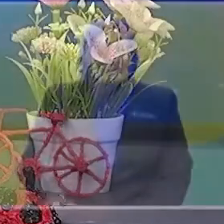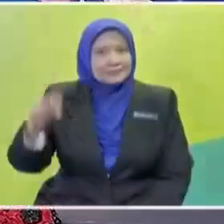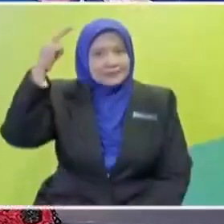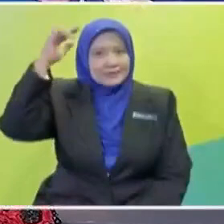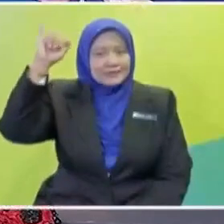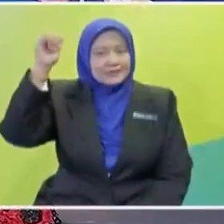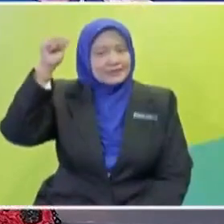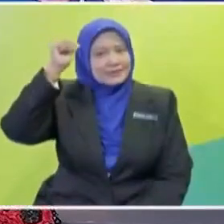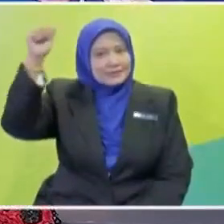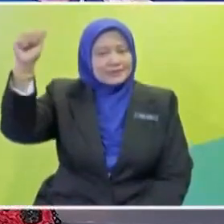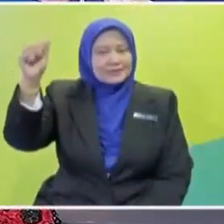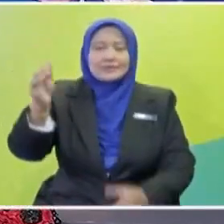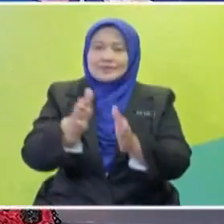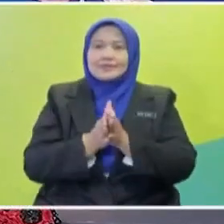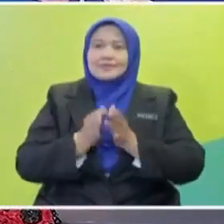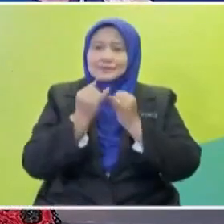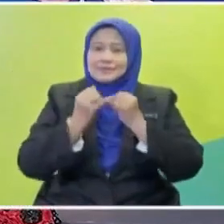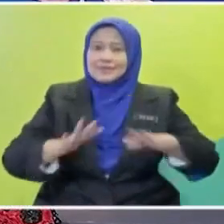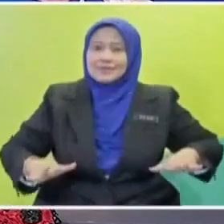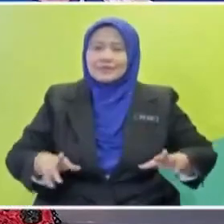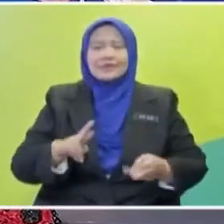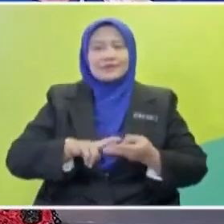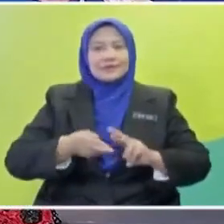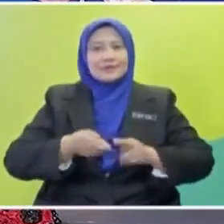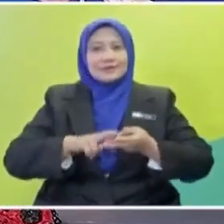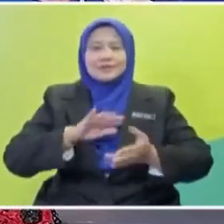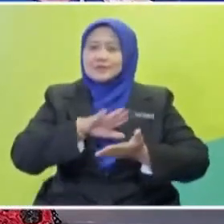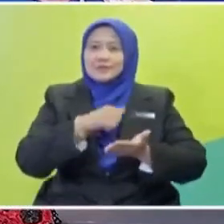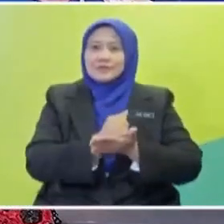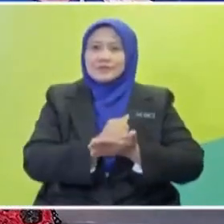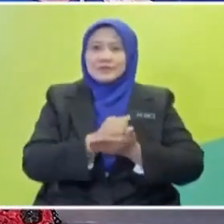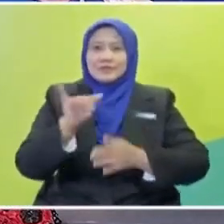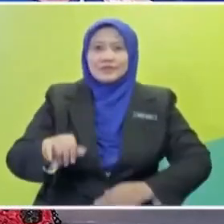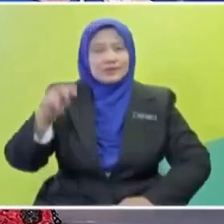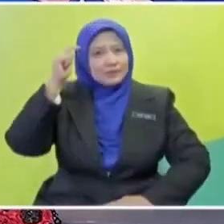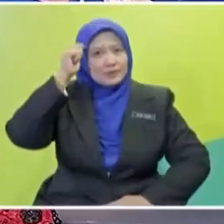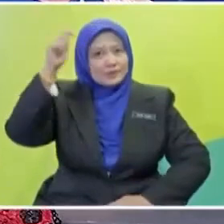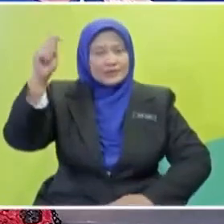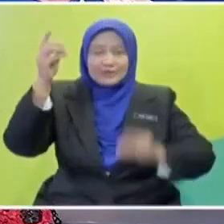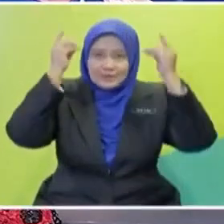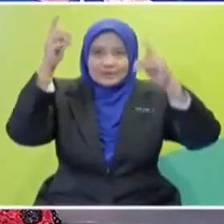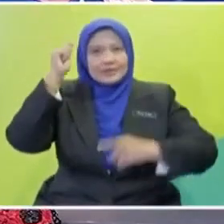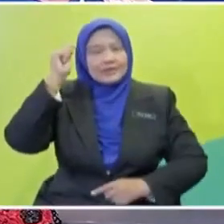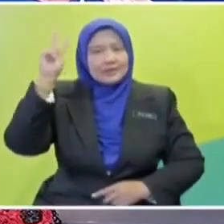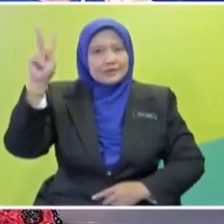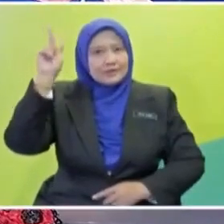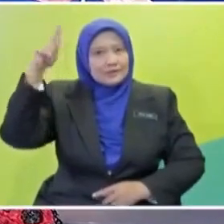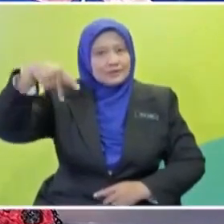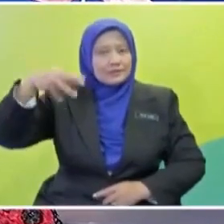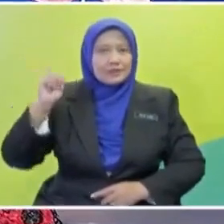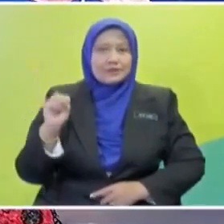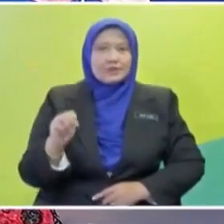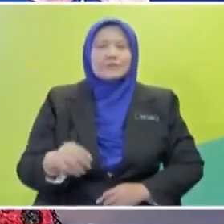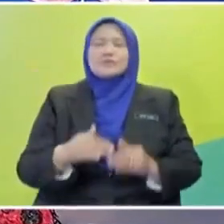Hai, assalamualaikum dan salam sejahtera rakan-rakan semua yang sedang menonton rancangan Didik TV KPM pada hari ini. Slot kita ialah